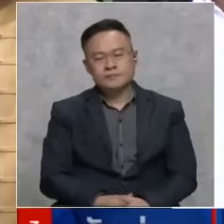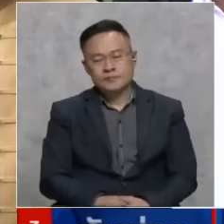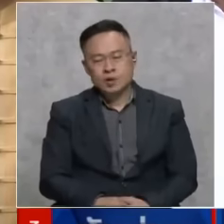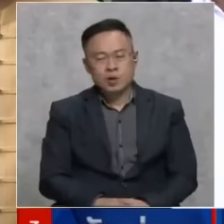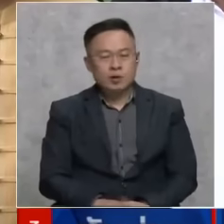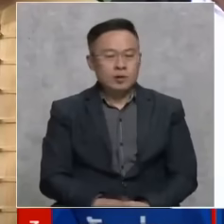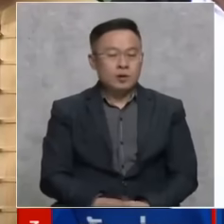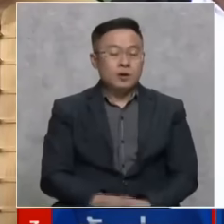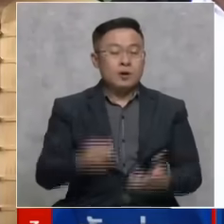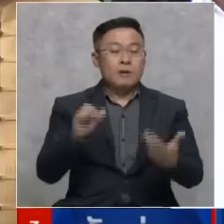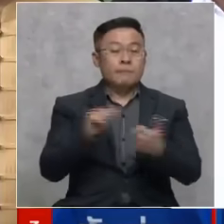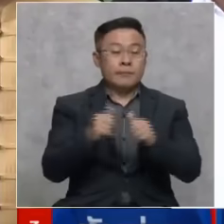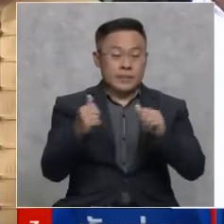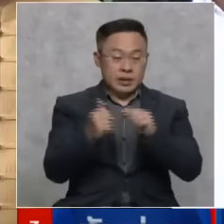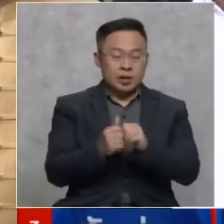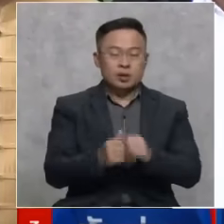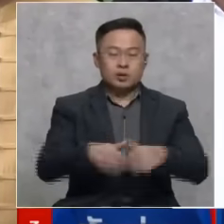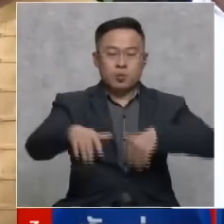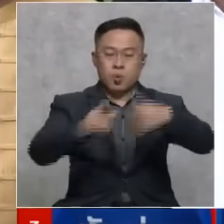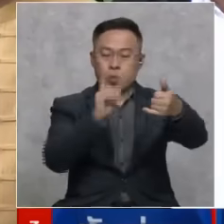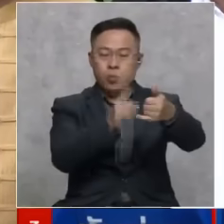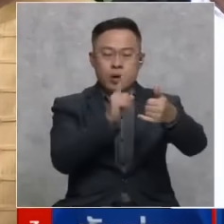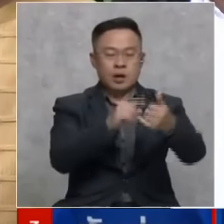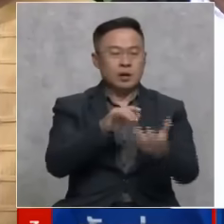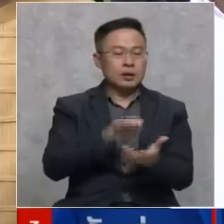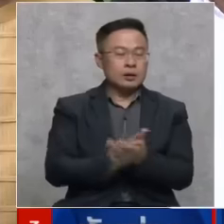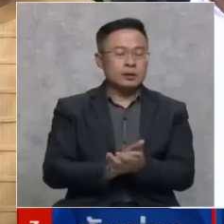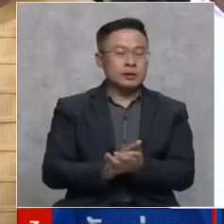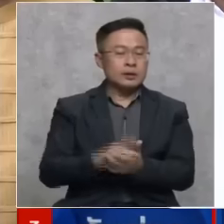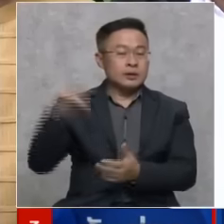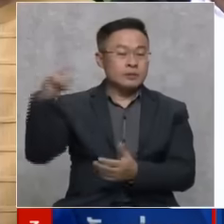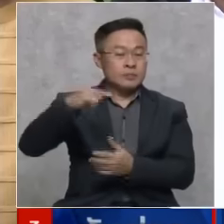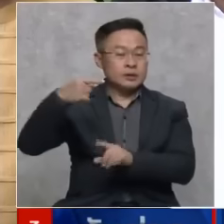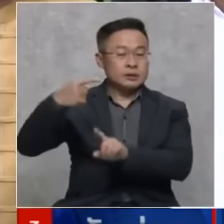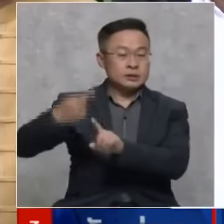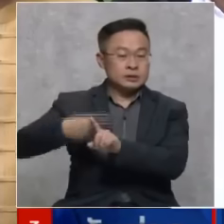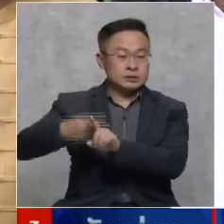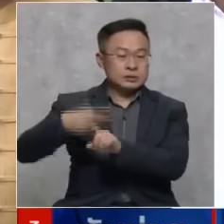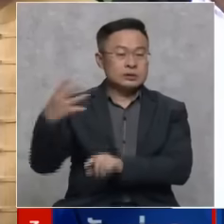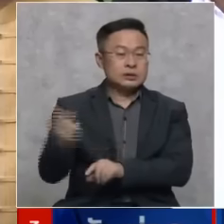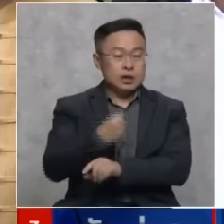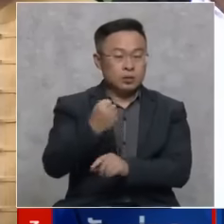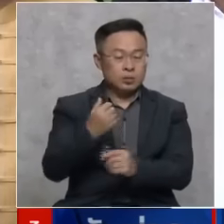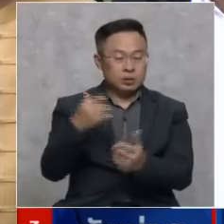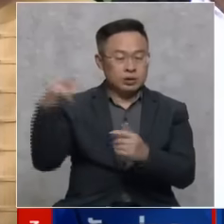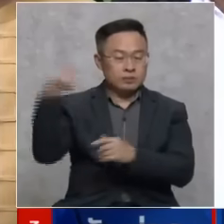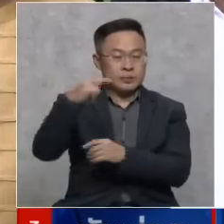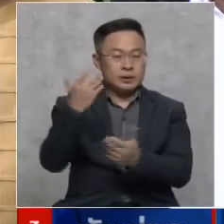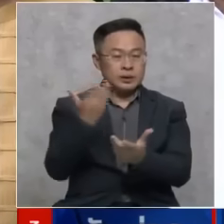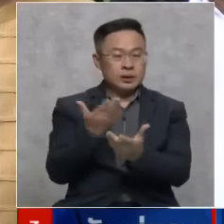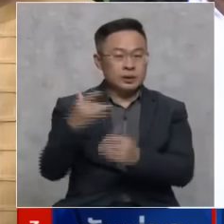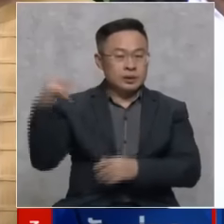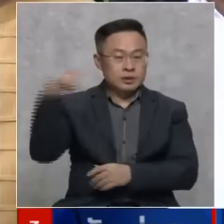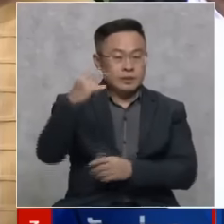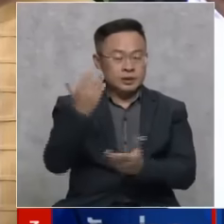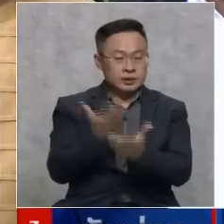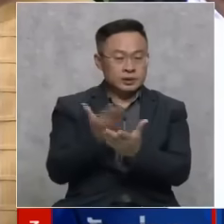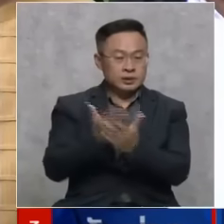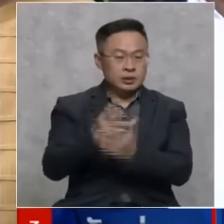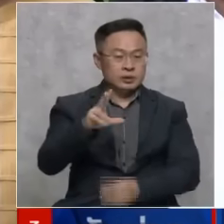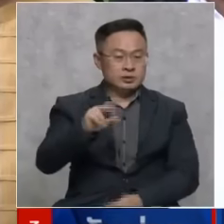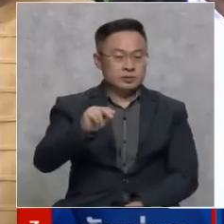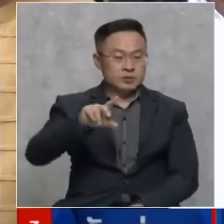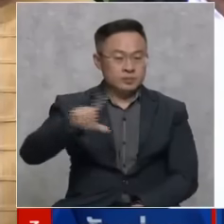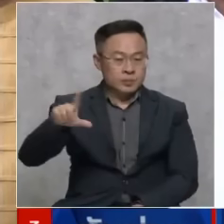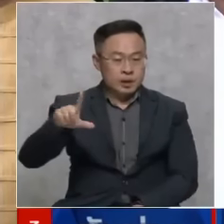เช่าเครื่องบินเหมาลำไปประชุมที่สหรัฐใช้งบ30กว่าล้านนะคะนายกบอกมันมีการเปรียบเทียบราคาไปแล้ว